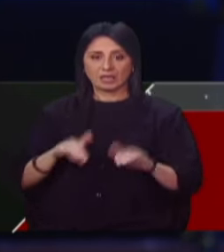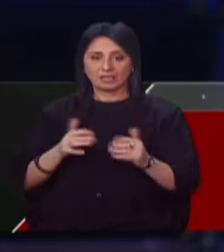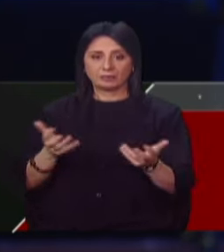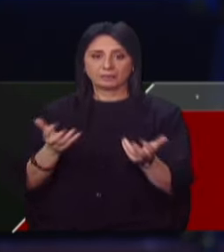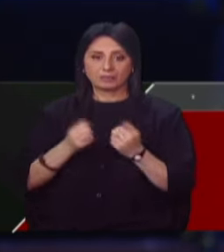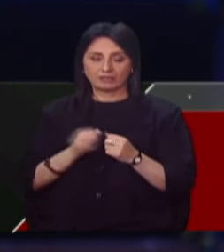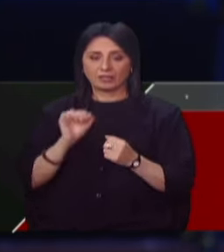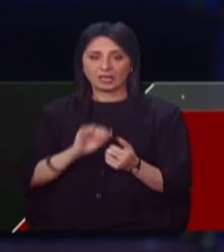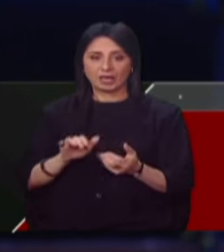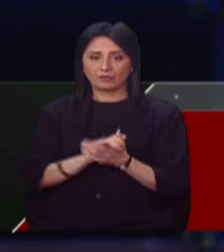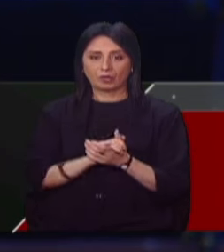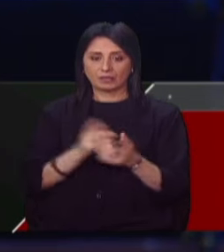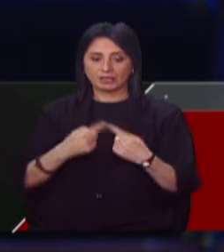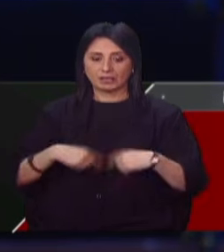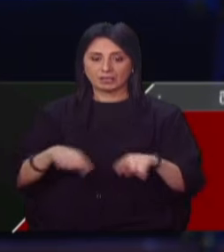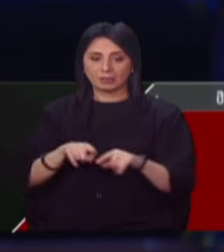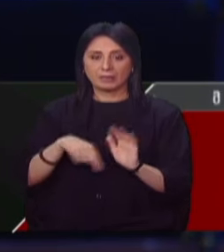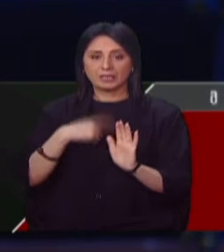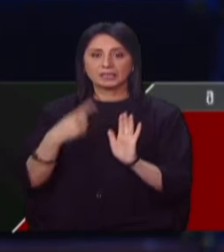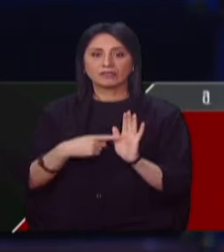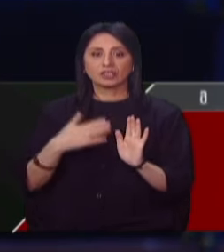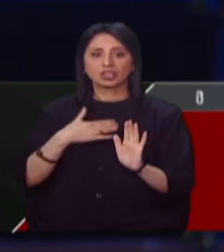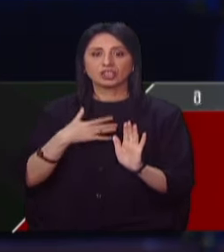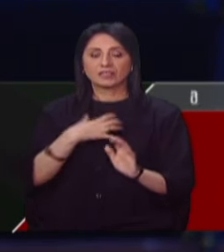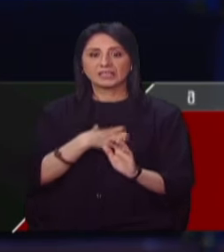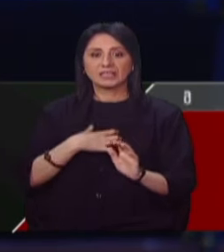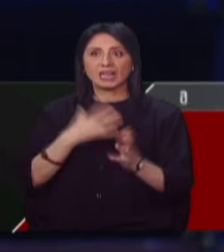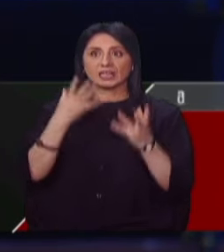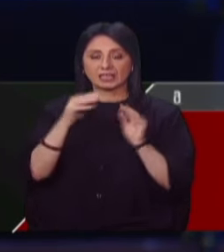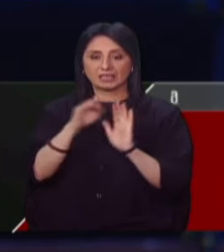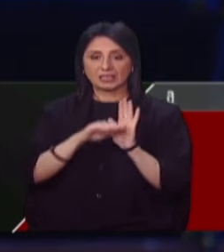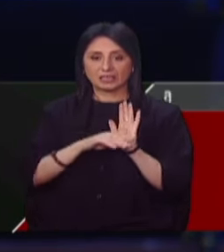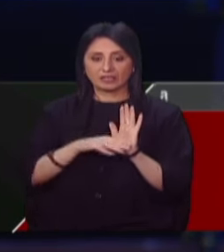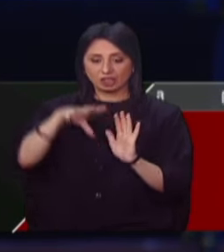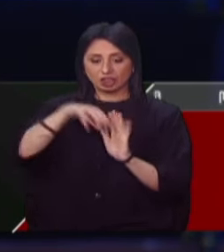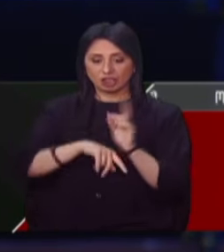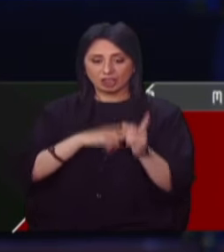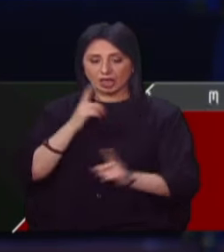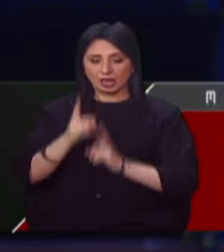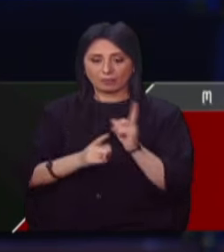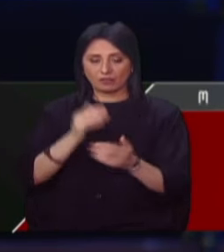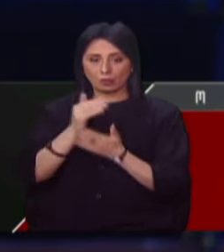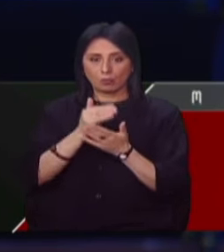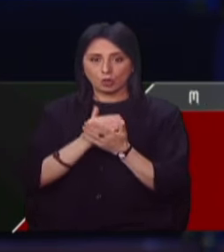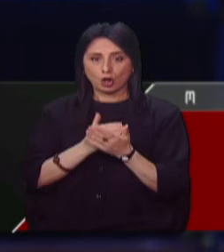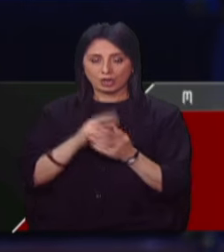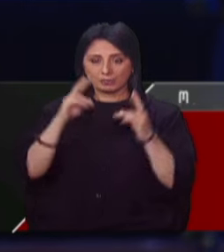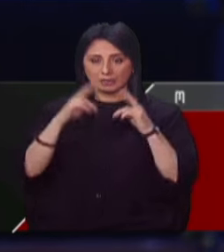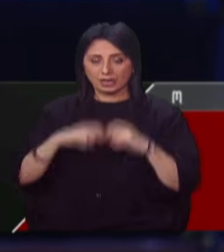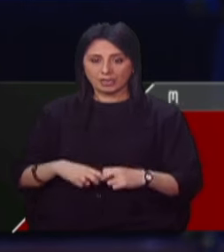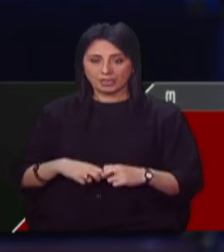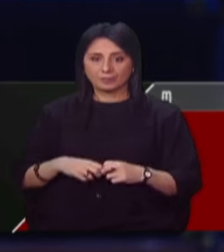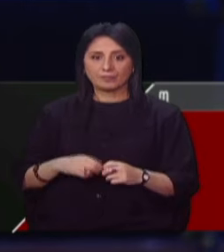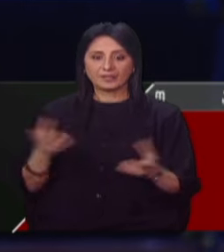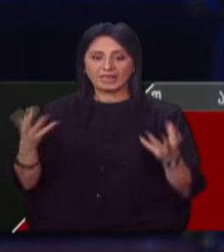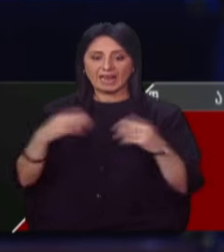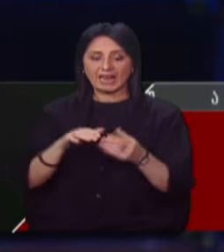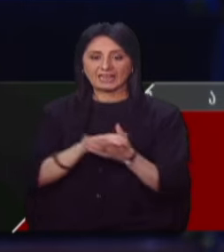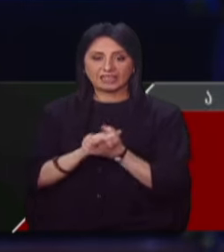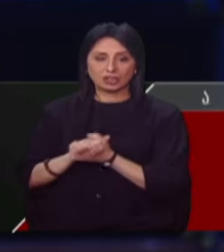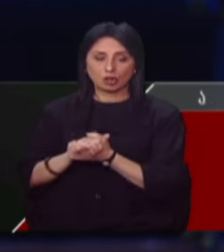მიღებას. ევროკავშირის საბჭო ამ საკითხებს ჩვენი სტრატეგიული დღის წესრიგის და შიდა რეფორმების პროგრამის კონტექსში განიხილავს. ერთიანობა